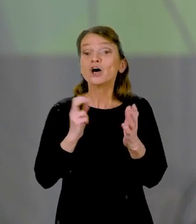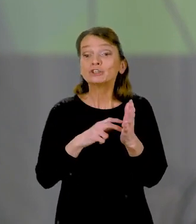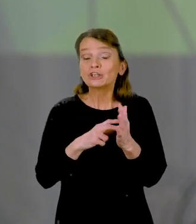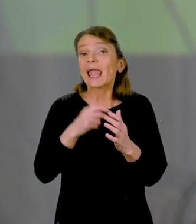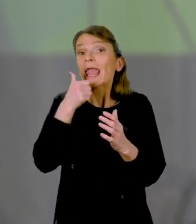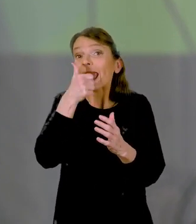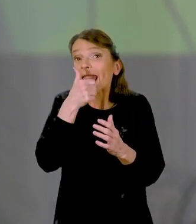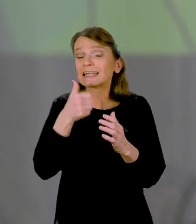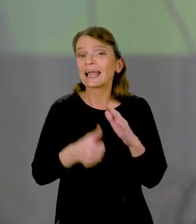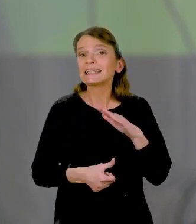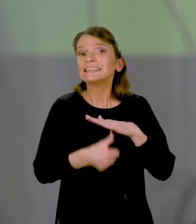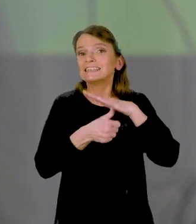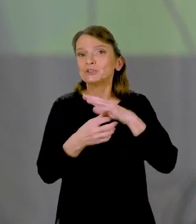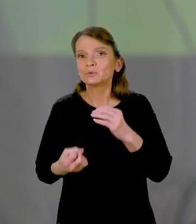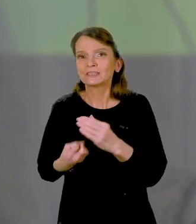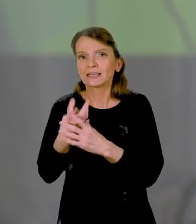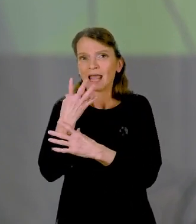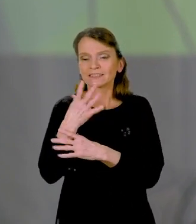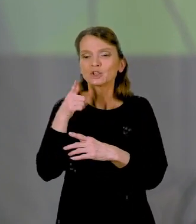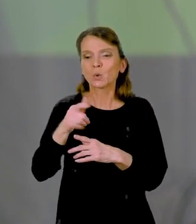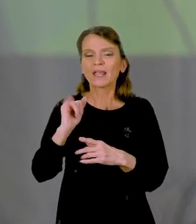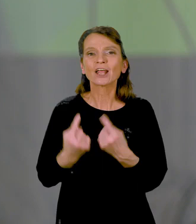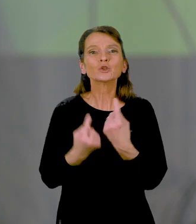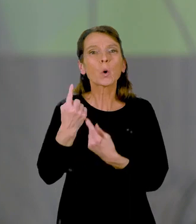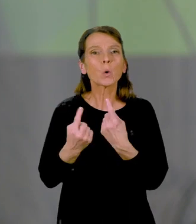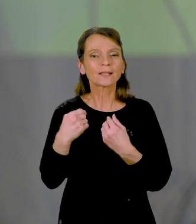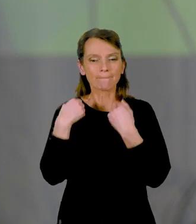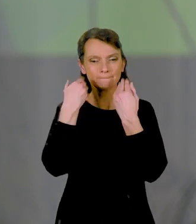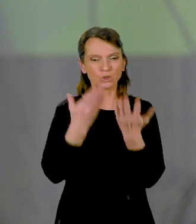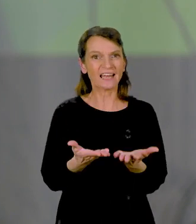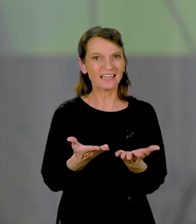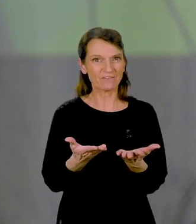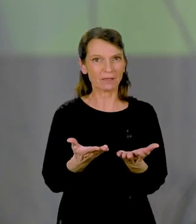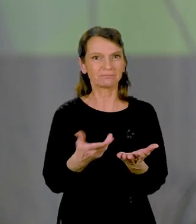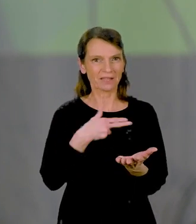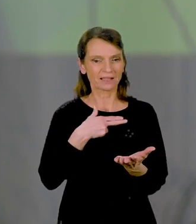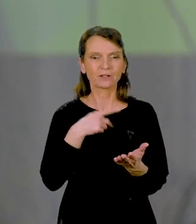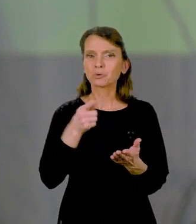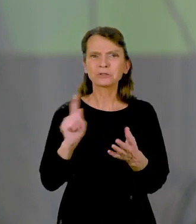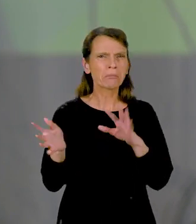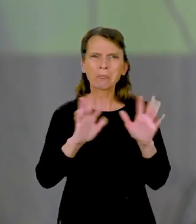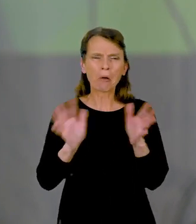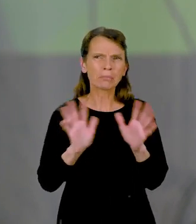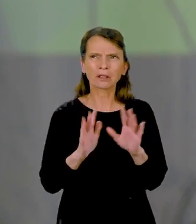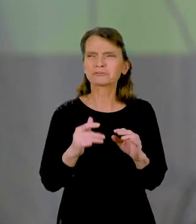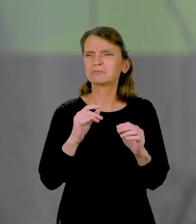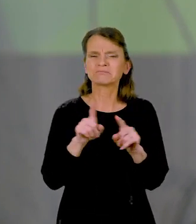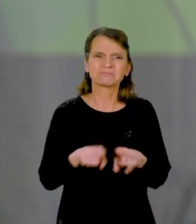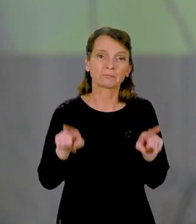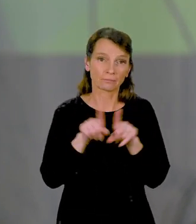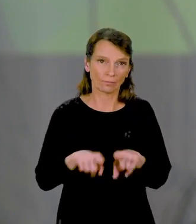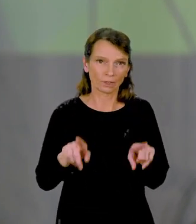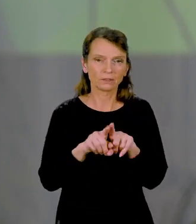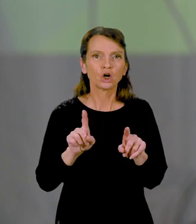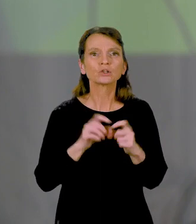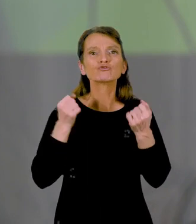zrasla še ena institucija – dogodek podelitve. Ta nikakor ni povprečen konvencionalni dogodek,